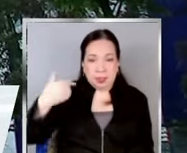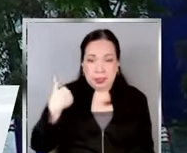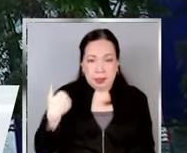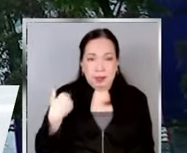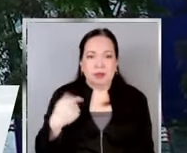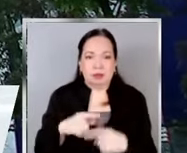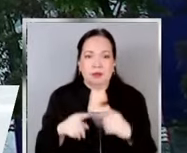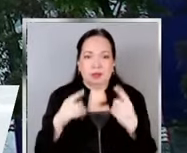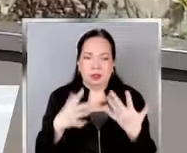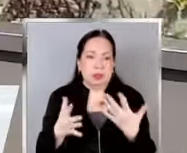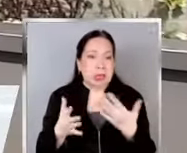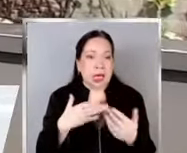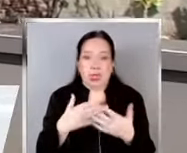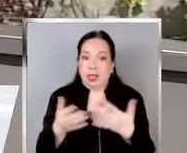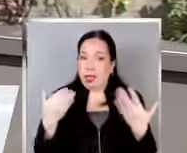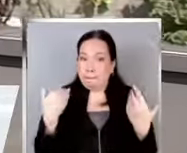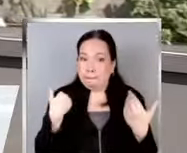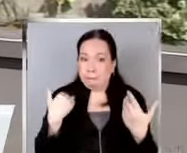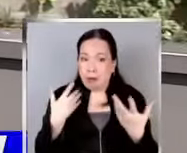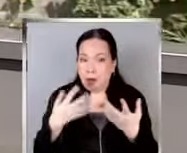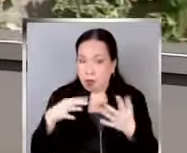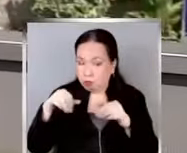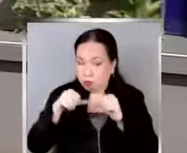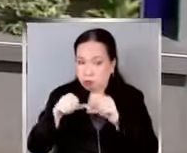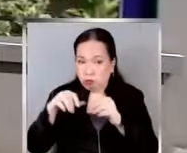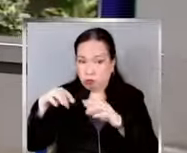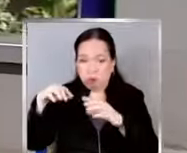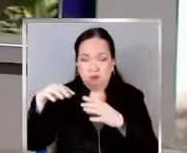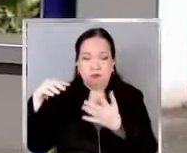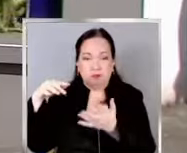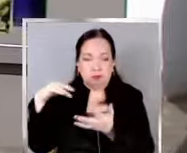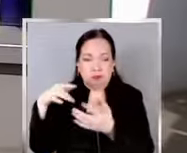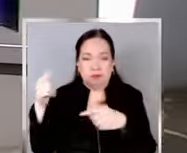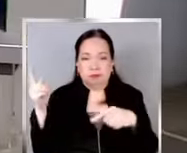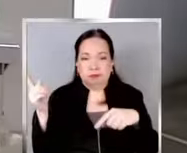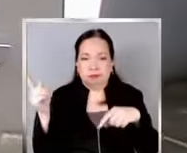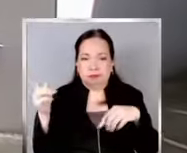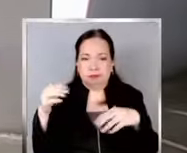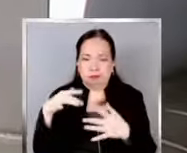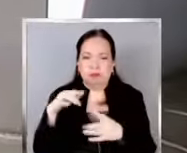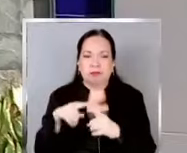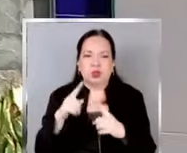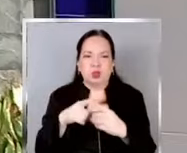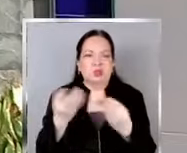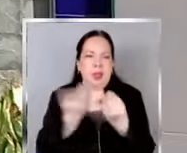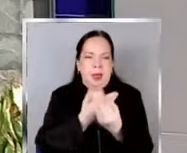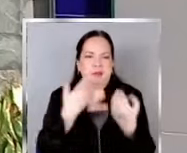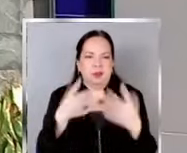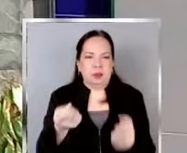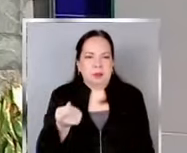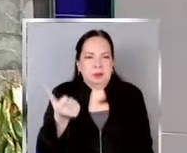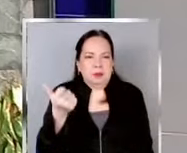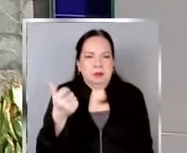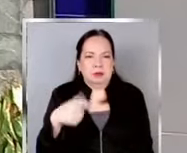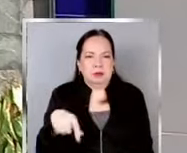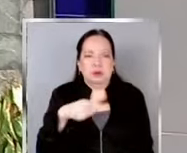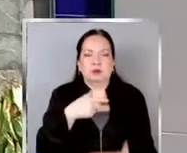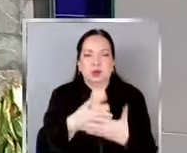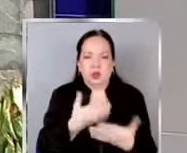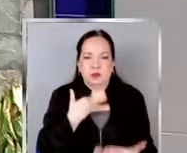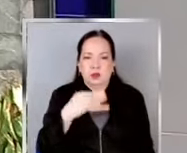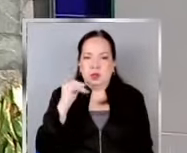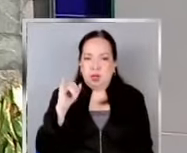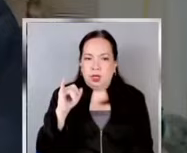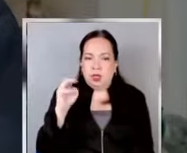si Lumangkas sa pwesto. Bago pa nito, may kampanya na ang PNP Integrity Monitoring and Enforcement Group o IMEG sa mga